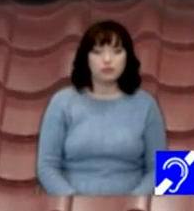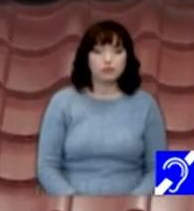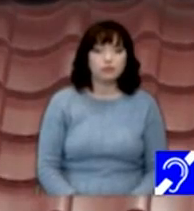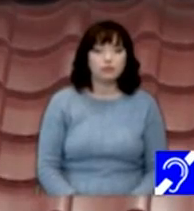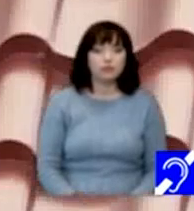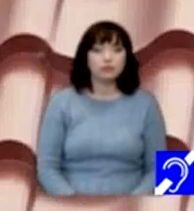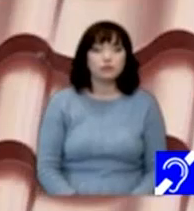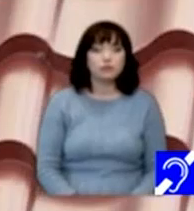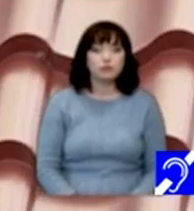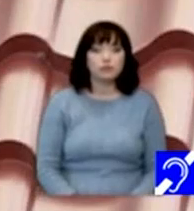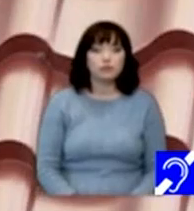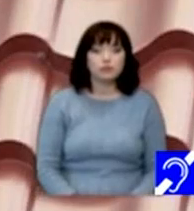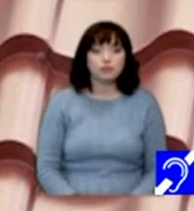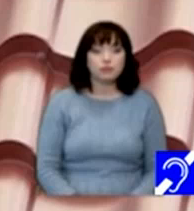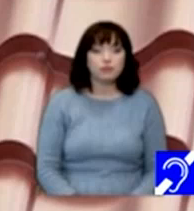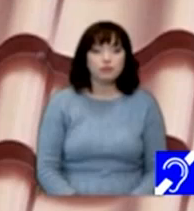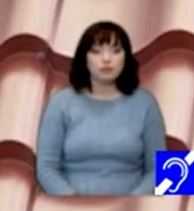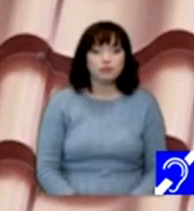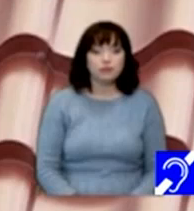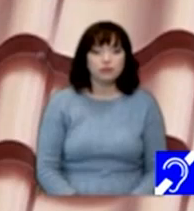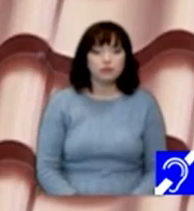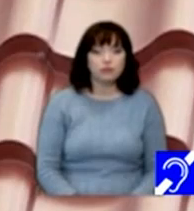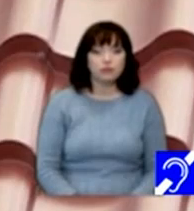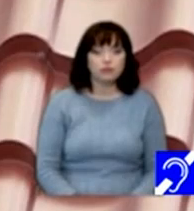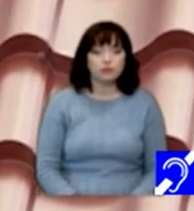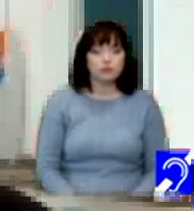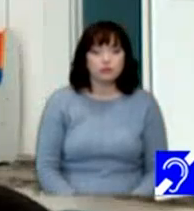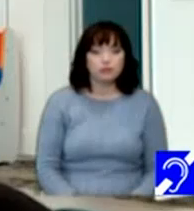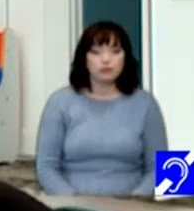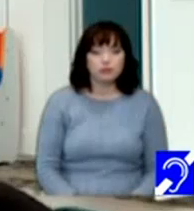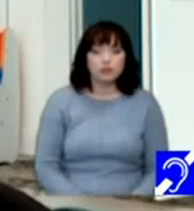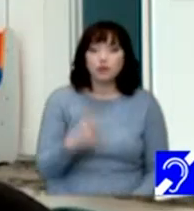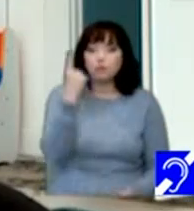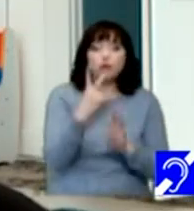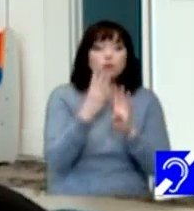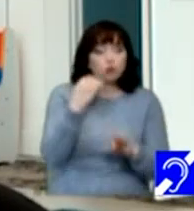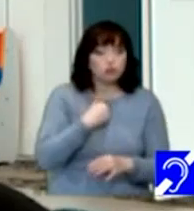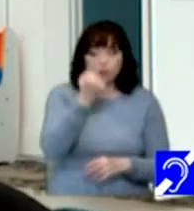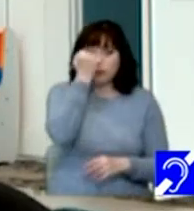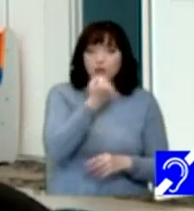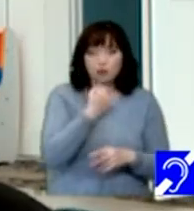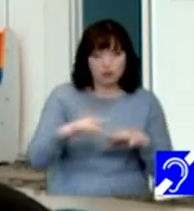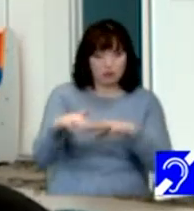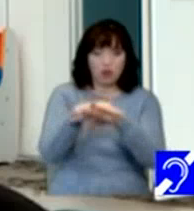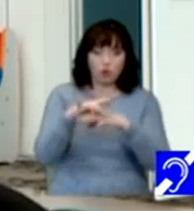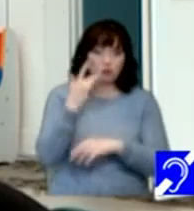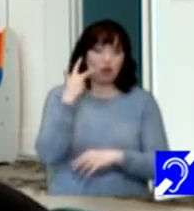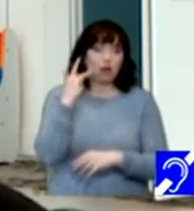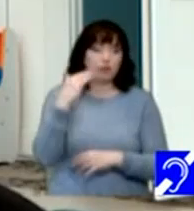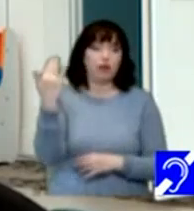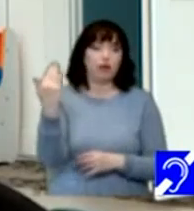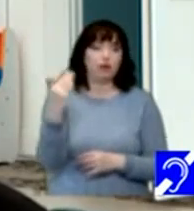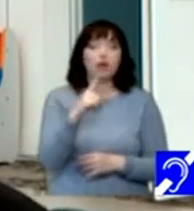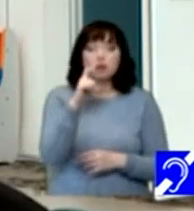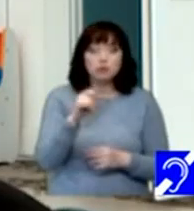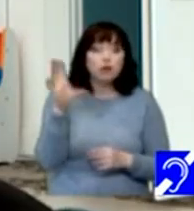anything else. The big problem here was the roof, which was leaking. În primul rând vreau să mulțumesc poporului american pentru